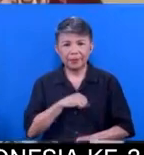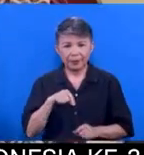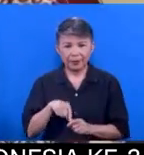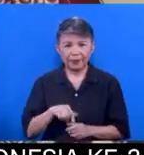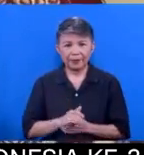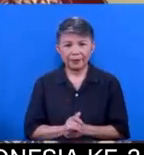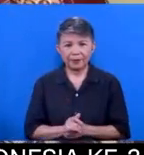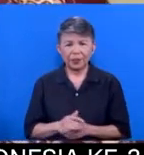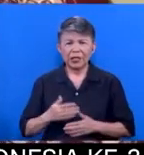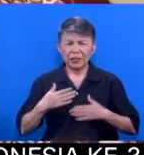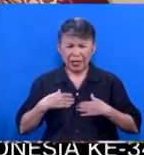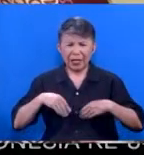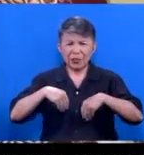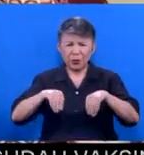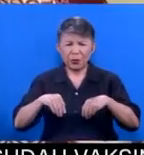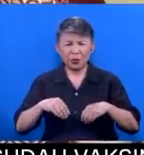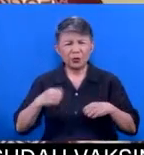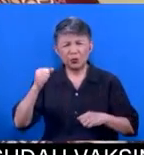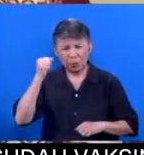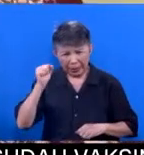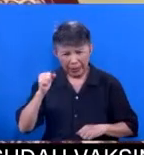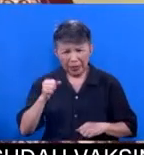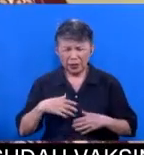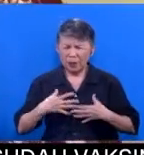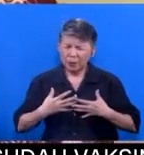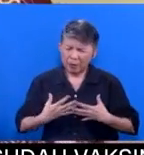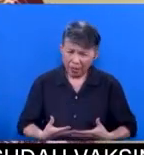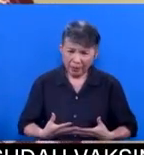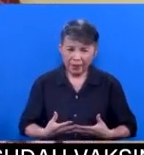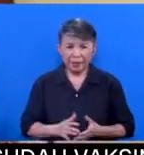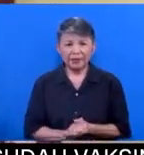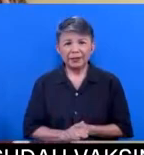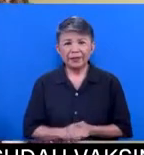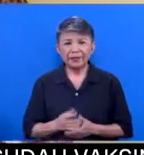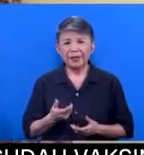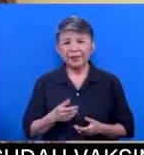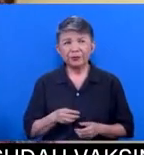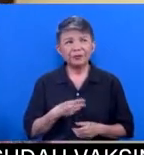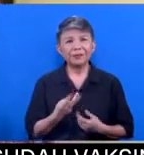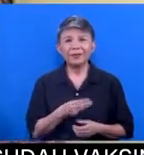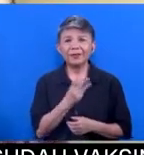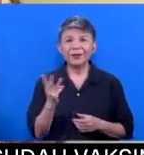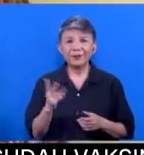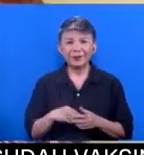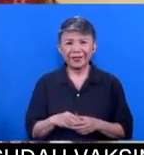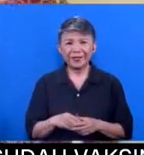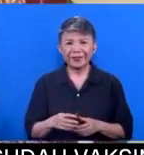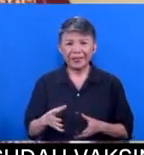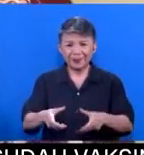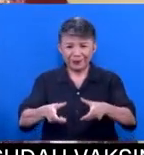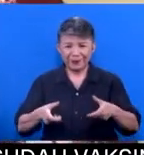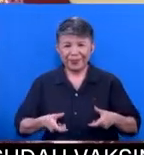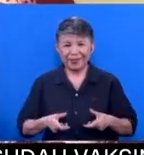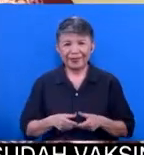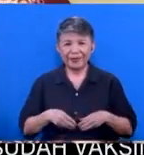agar makin sulit iya iya makanya saya kemarin meliputi dalam Minggu kan karena itu